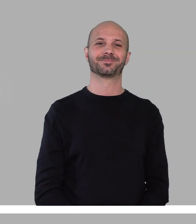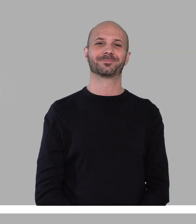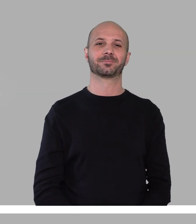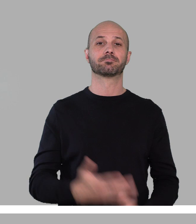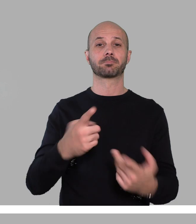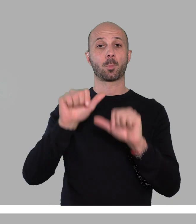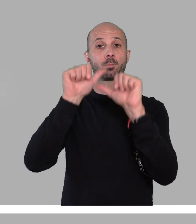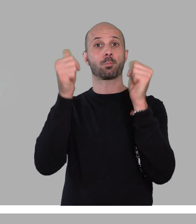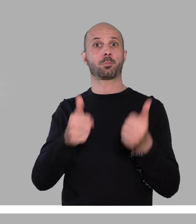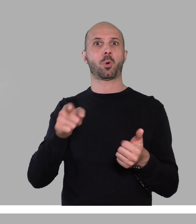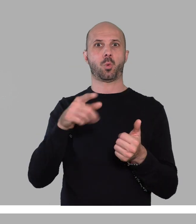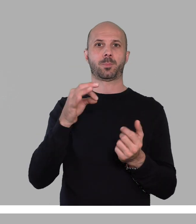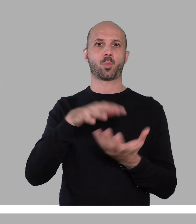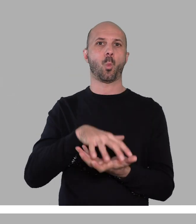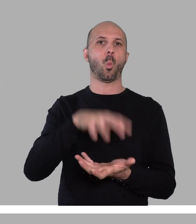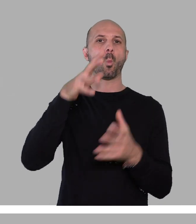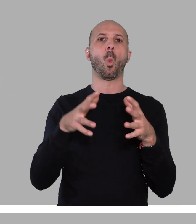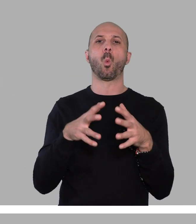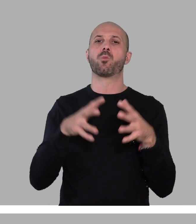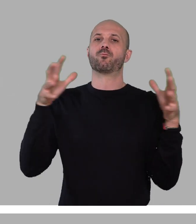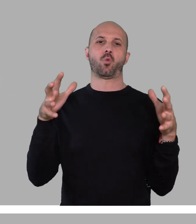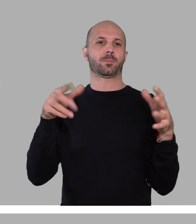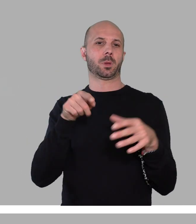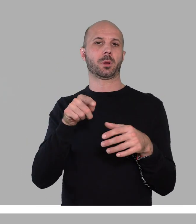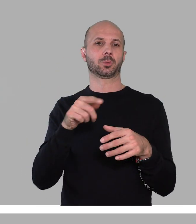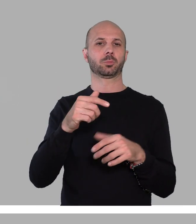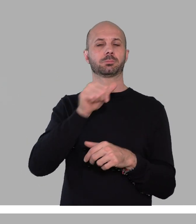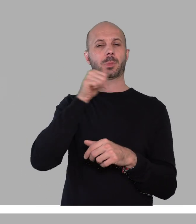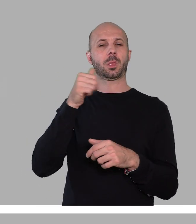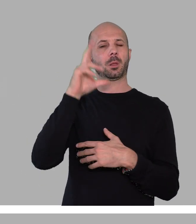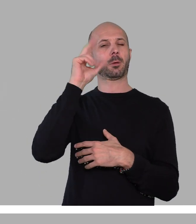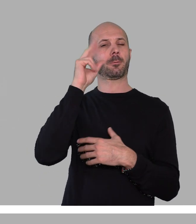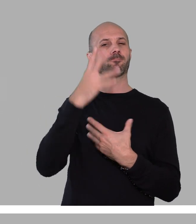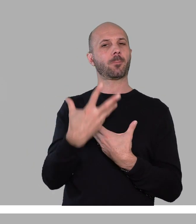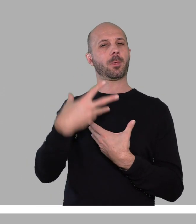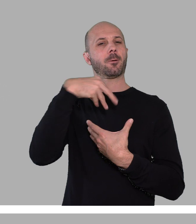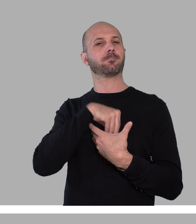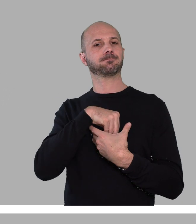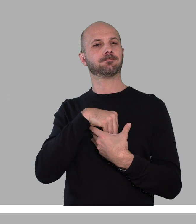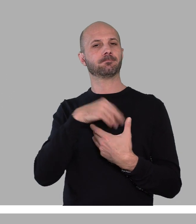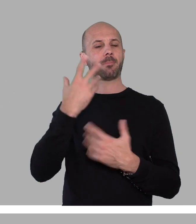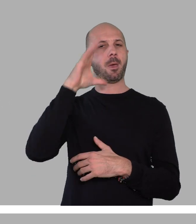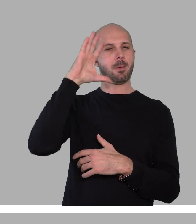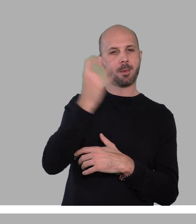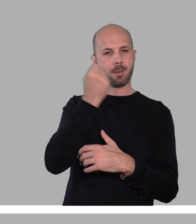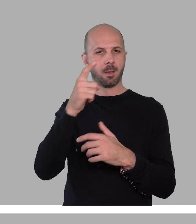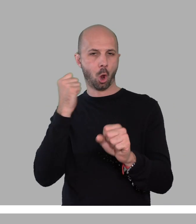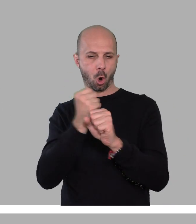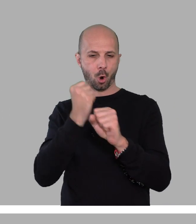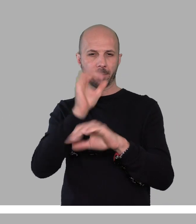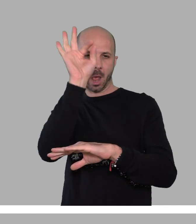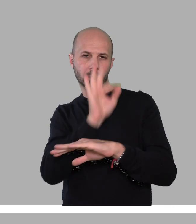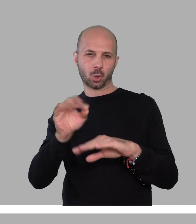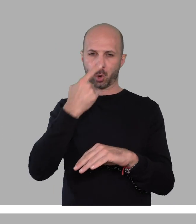Questo è un modellino volumetrico. Per avere una buona conoscenza, una buona comprensione, diciamo,